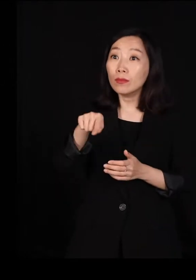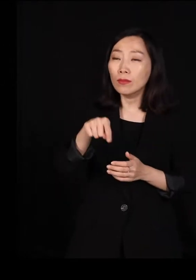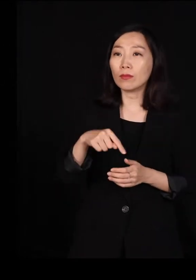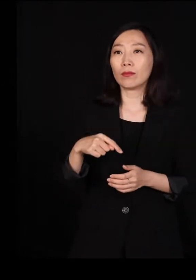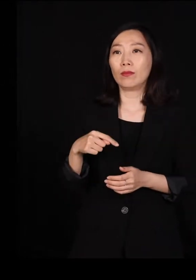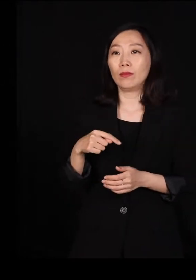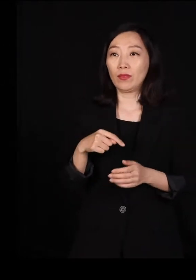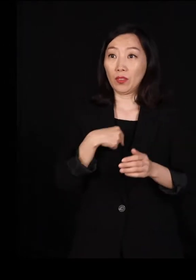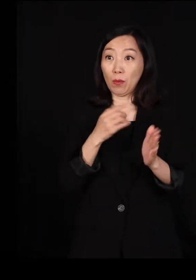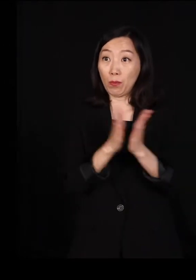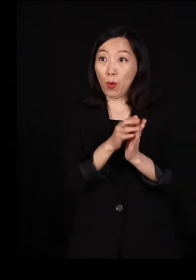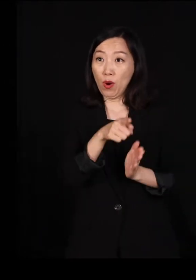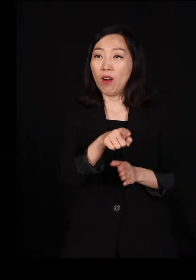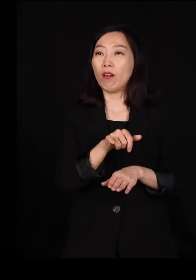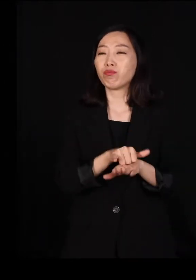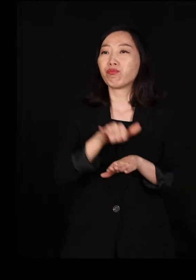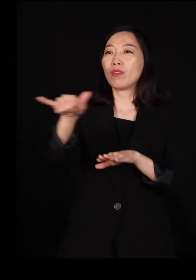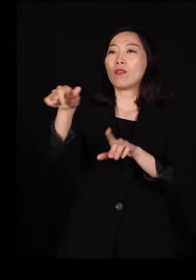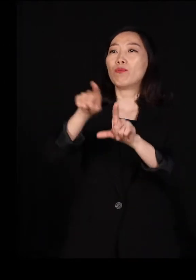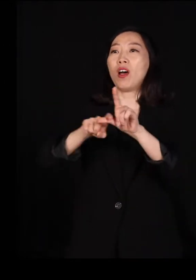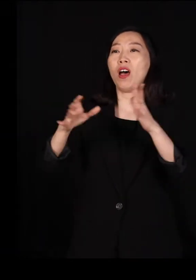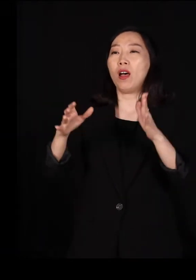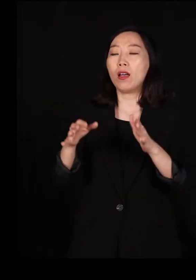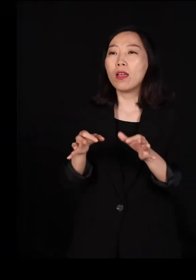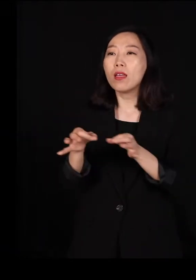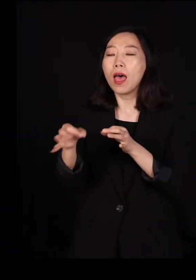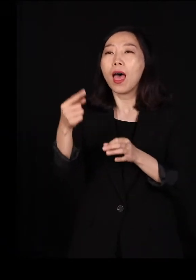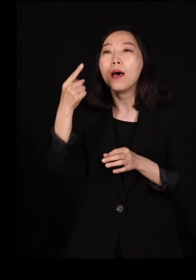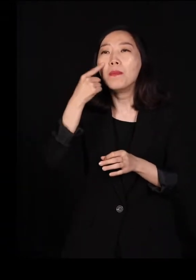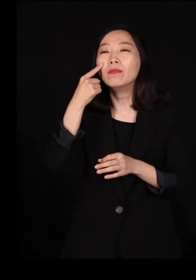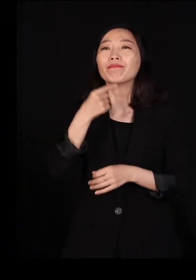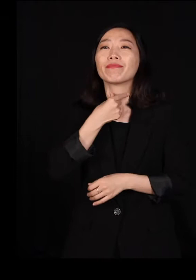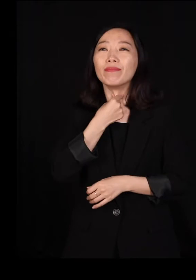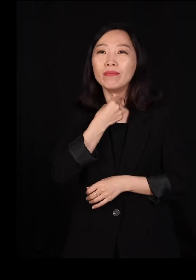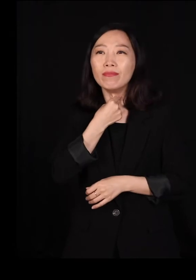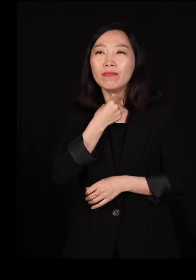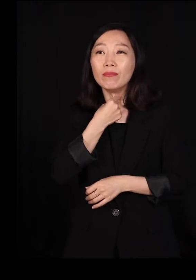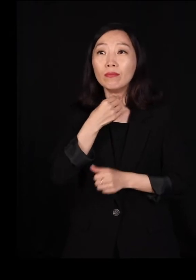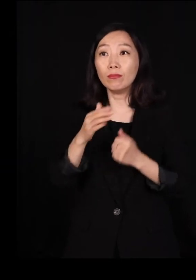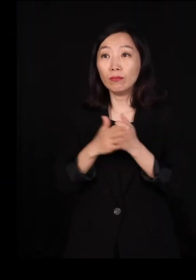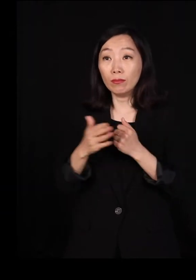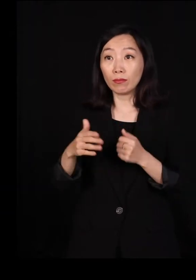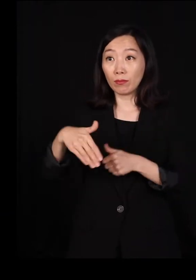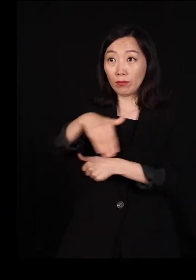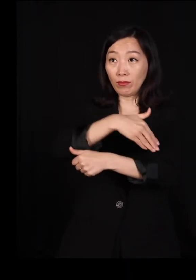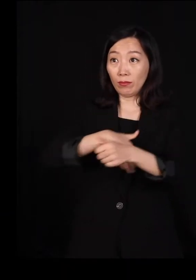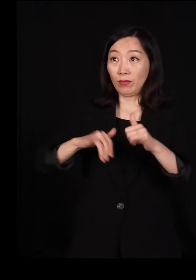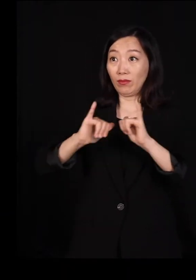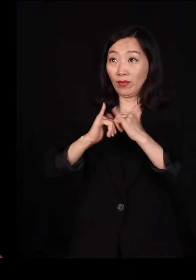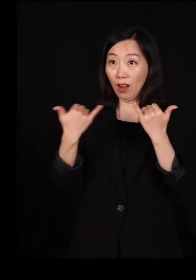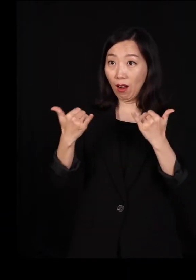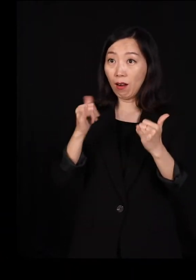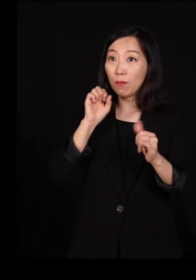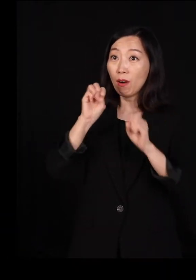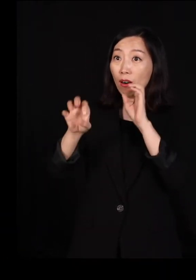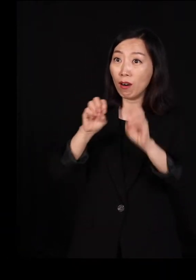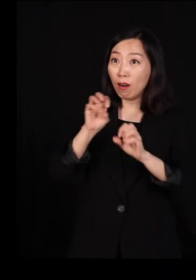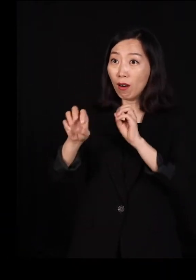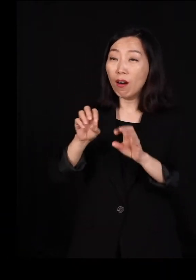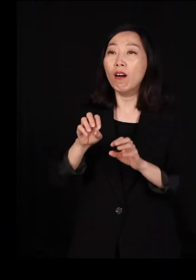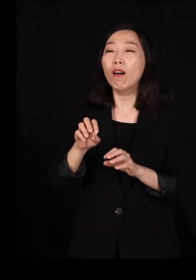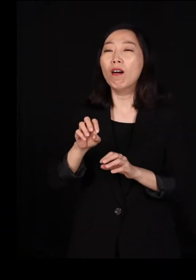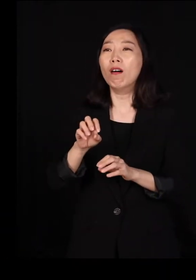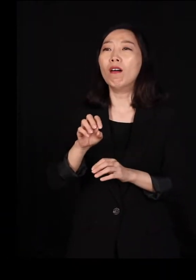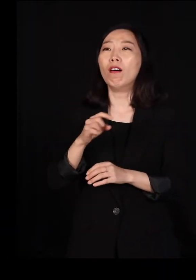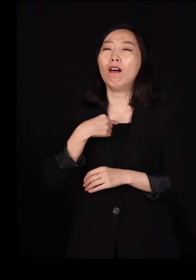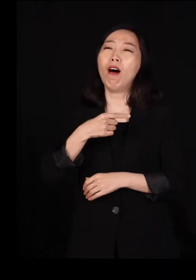본인이 브라질에서 해보고 싶대요. 그래서 이런 얘기를 주변에 있는 사람들한테 얘기를 했대요. 그런 걸